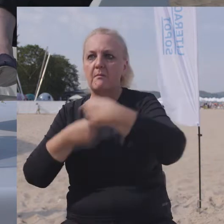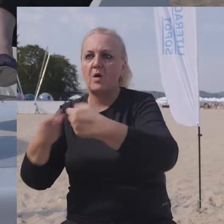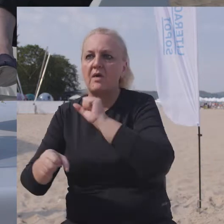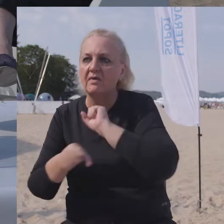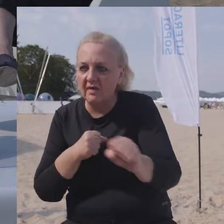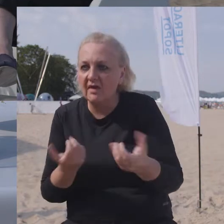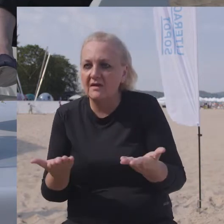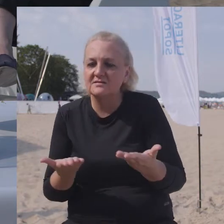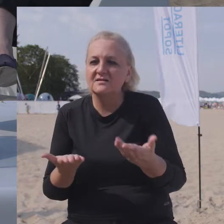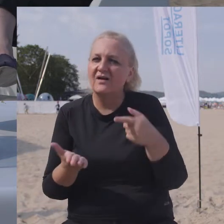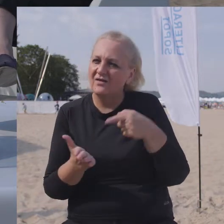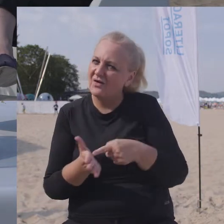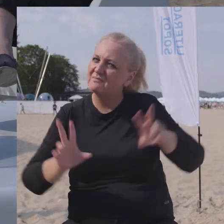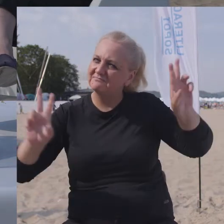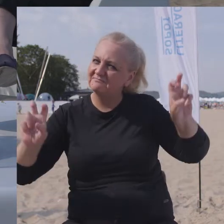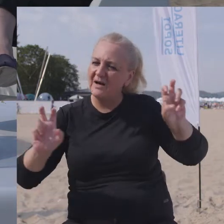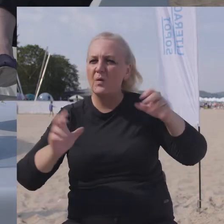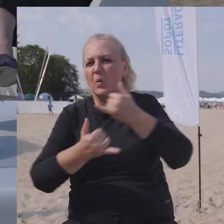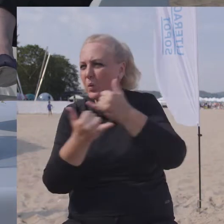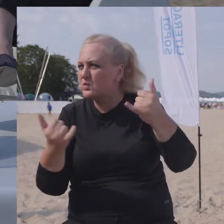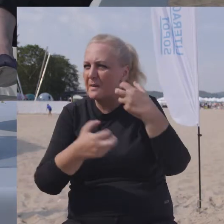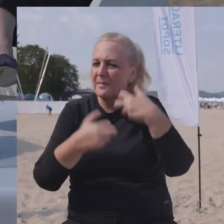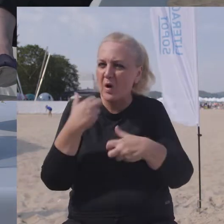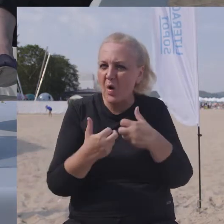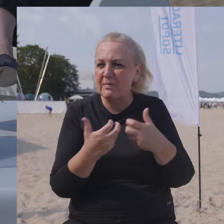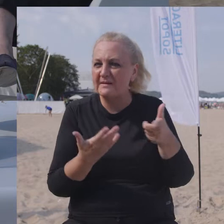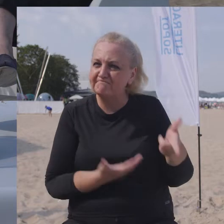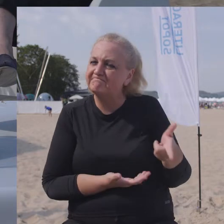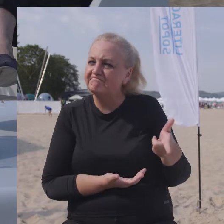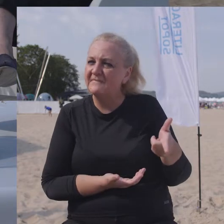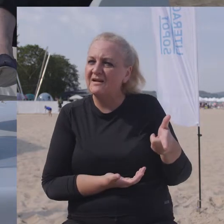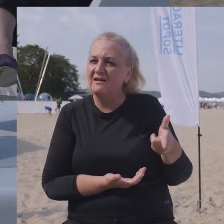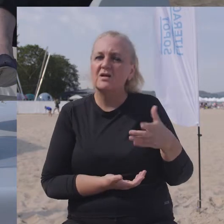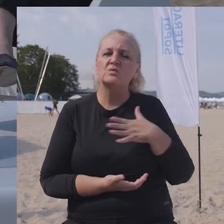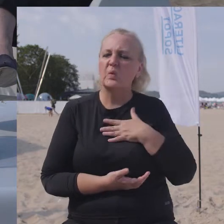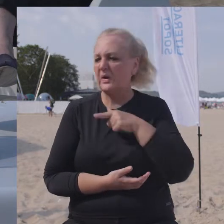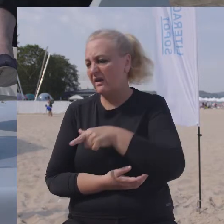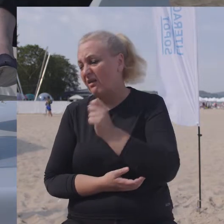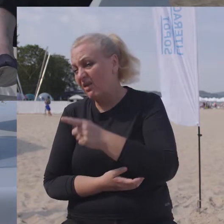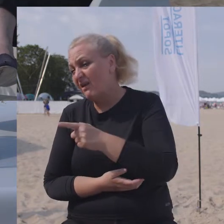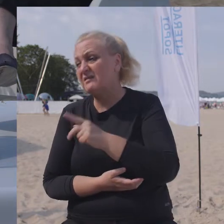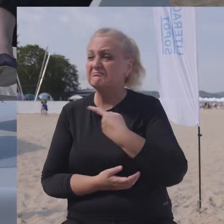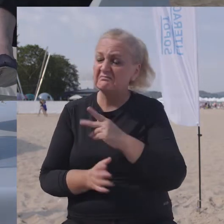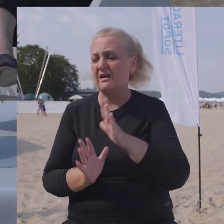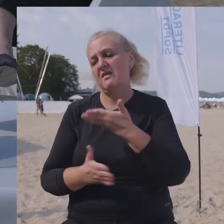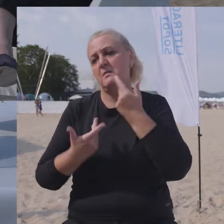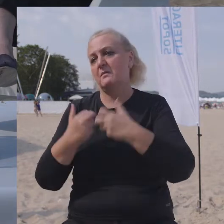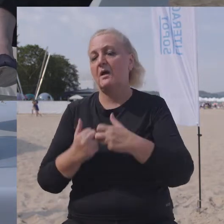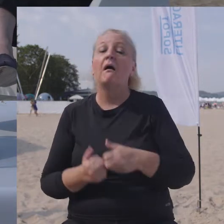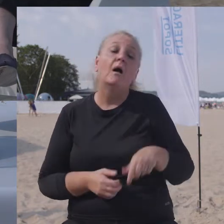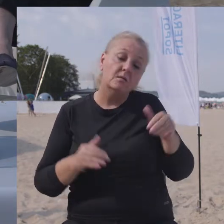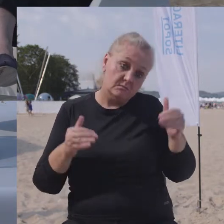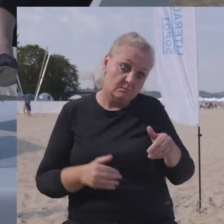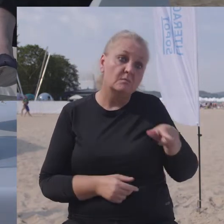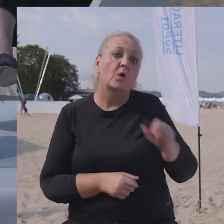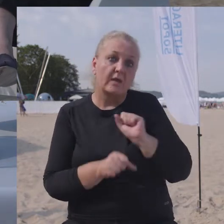tego typu, cudzysłów szeroki, problemy naprawdę nie grają dla nich żadnej roli. Pewnie nie dla wszystkich, ale pewnie tak